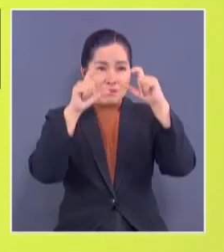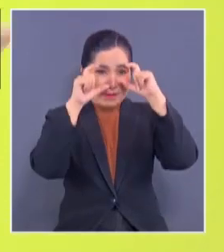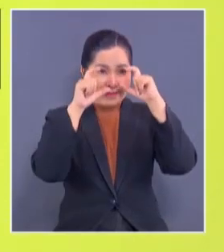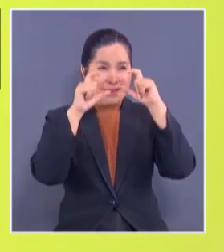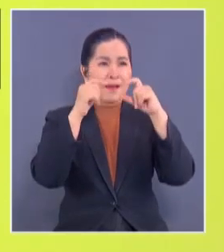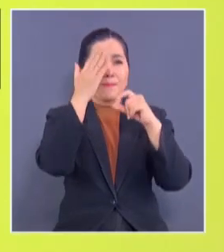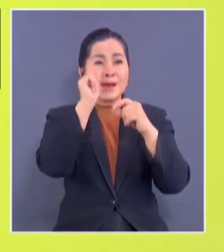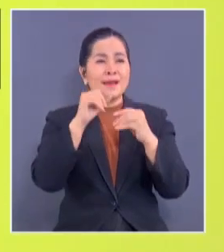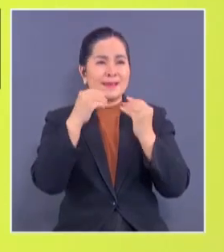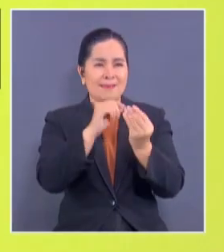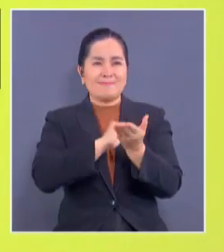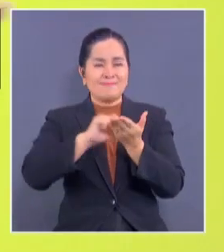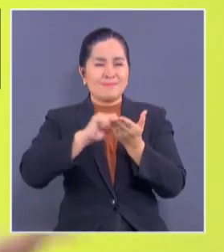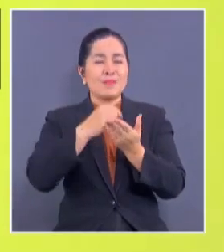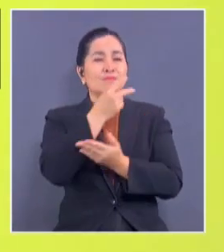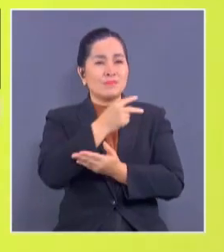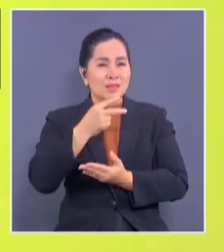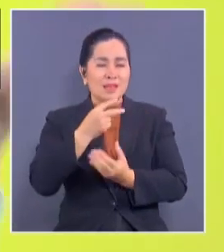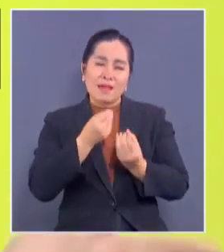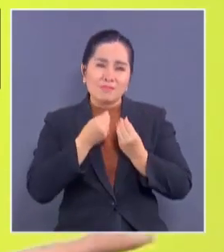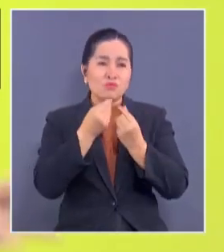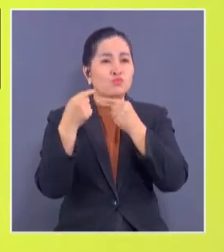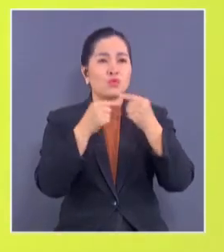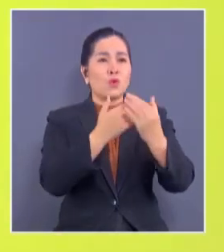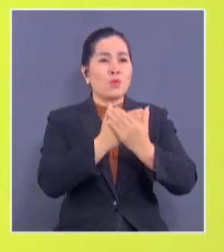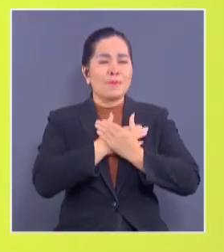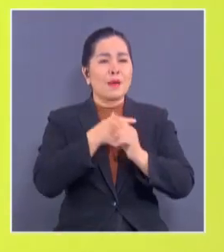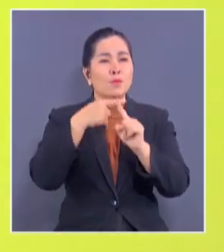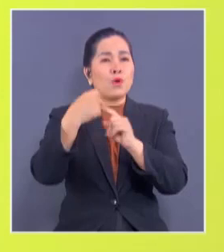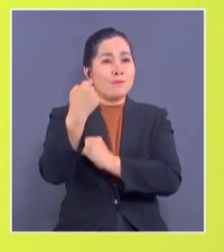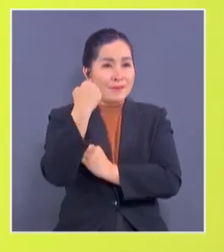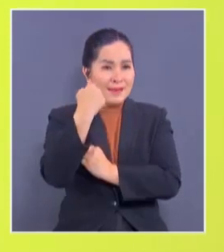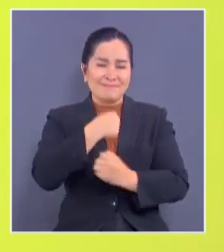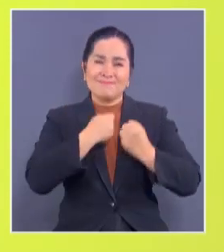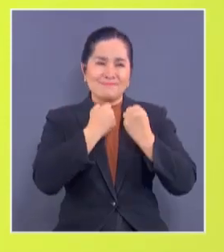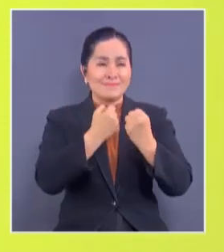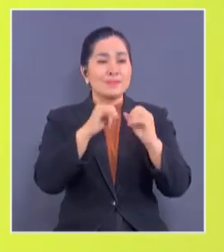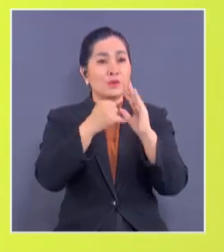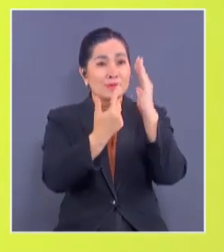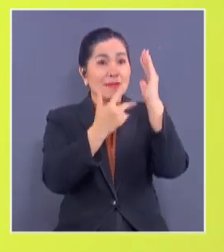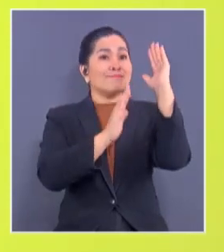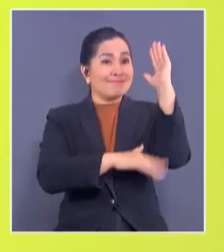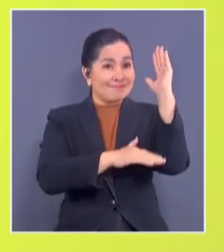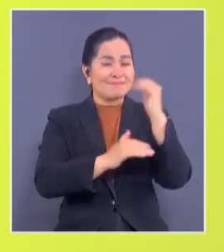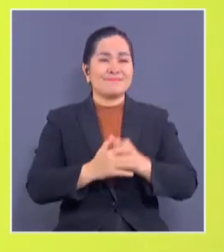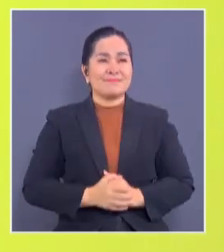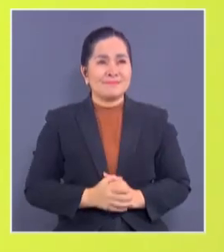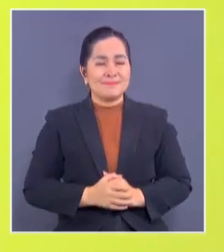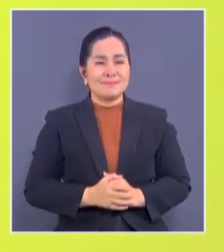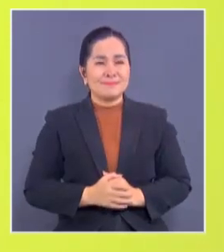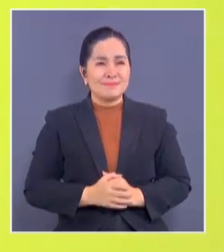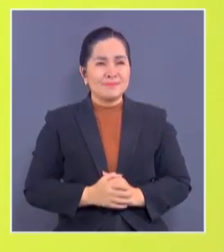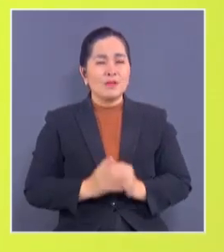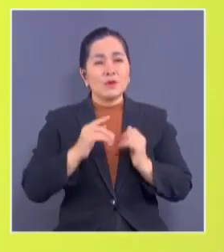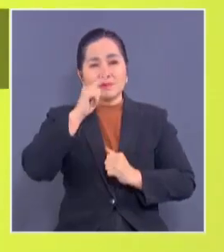เขียนข้อความนะคะเพื่อที่จะส่งต่อความรักต่อพลังบวกหรือว่าเป็นกำลังใจให้กับ3จังหวัดชายแดนภาคใต้ด้วยค่ะว่า